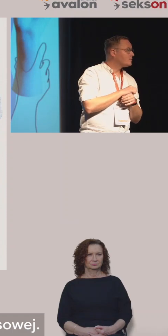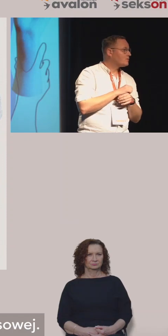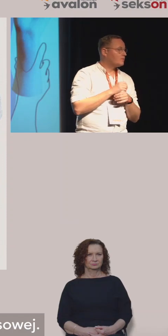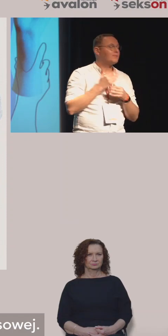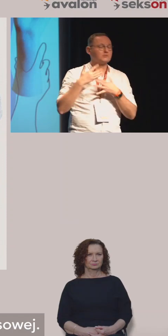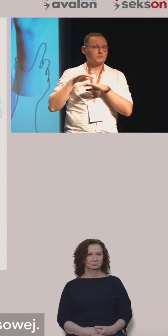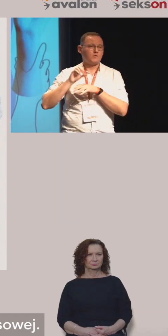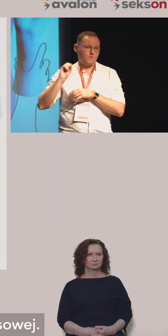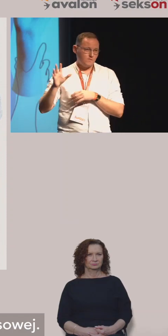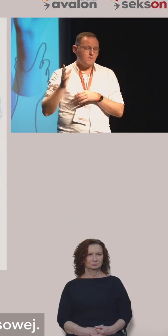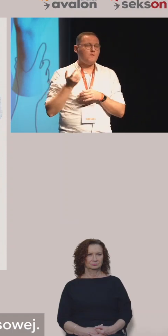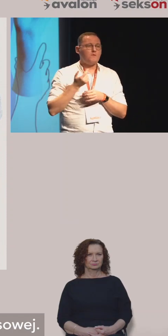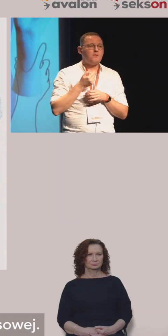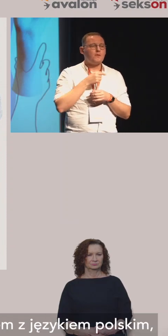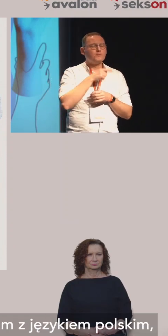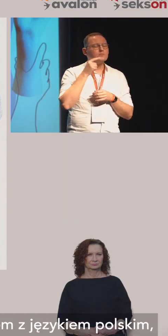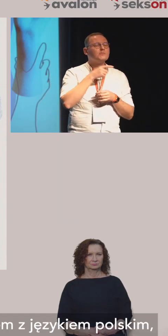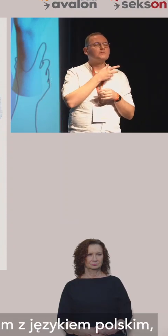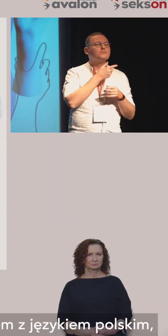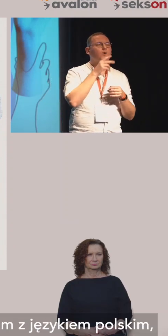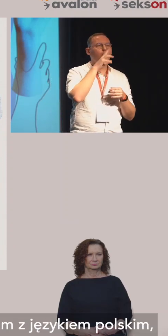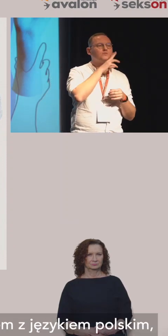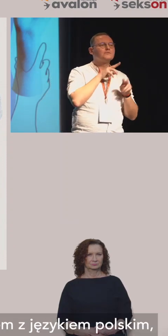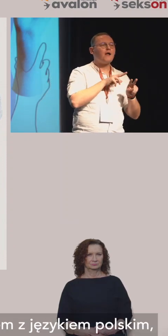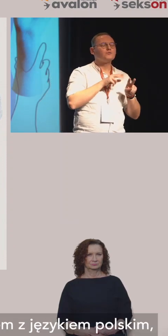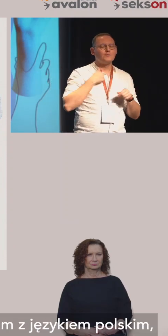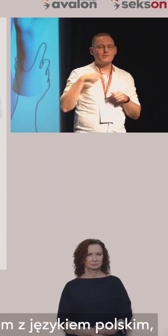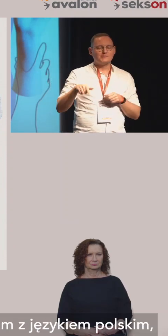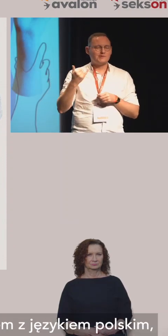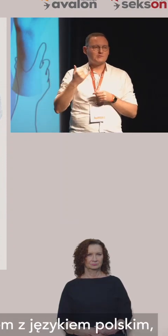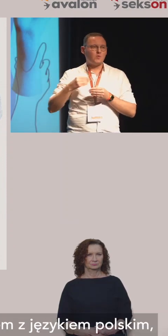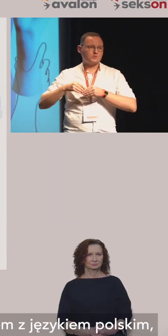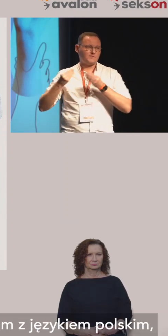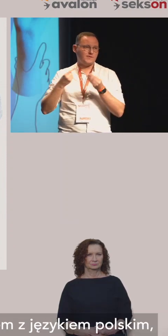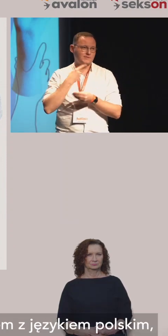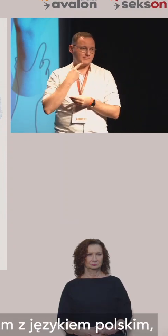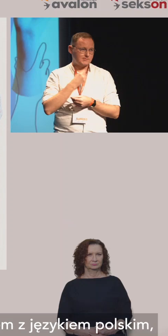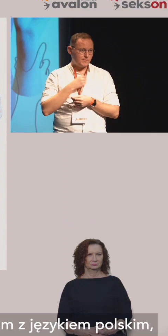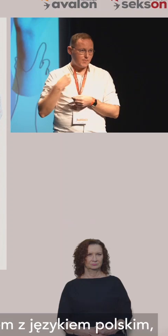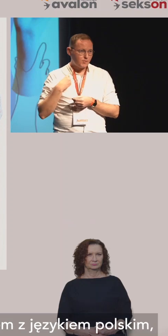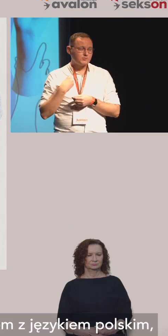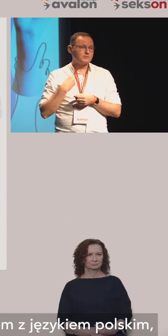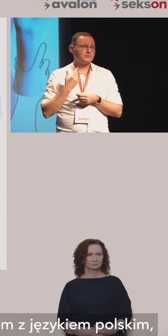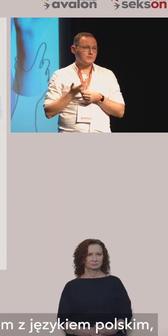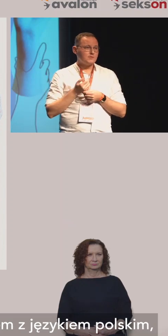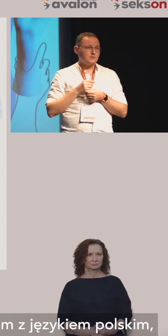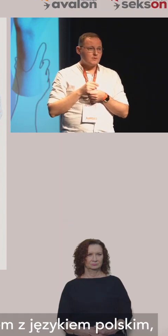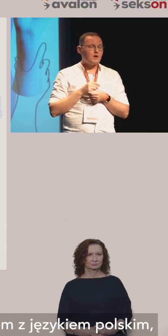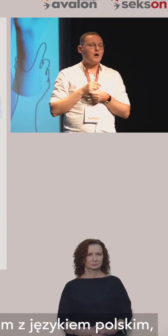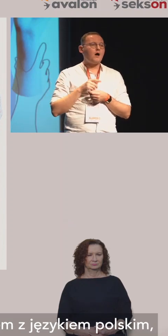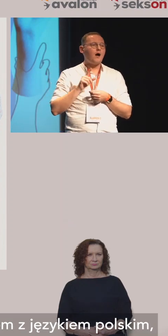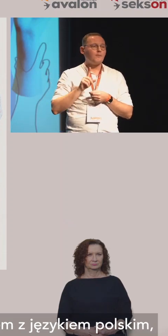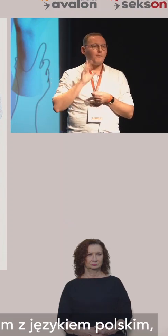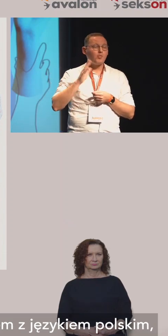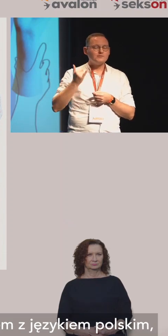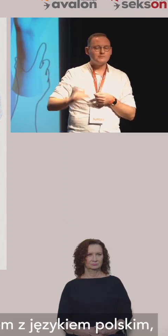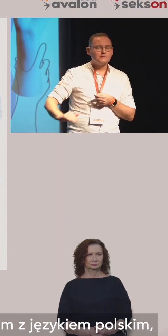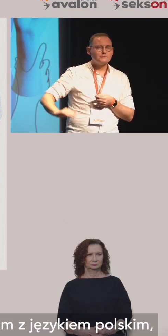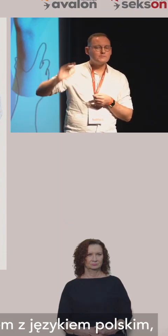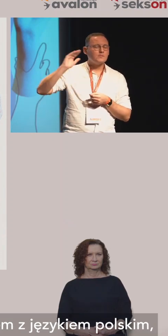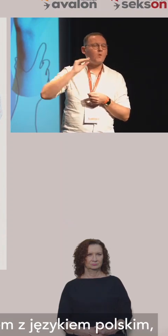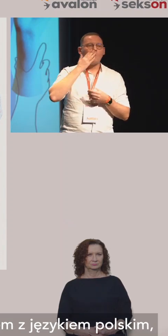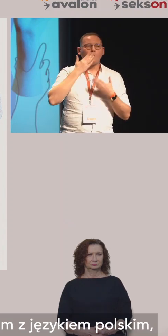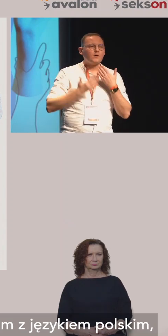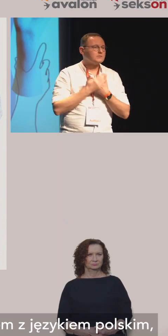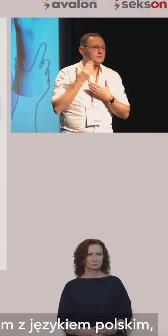do szkoły masowej. Wysyłają dziecko niesłyszące do szkoły masowej. I tutaj jest problem z językiem